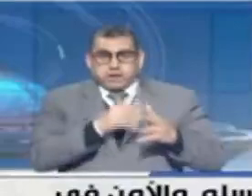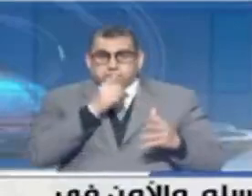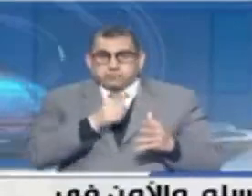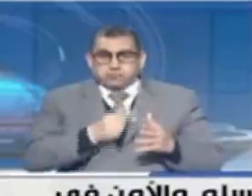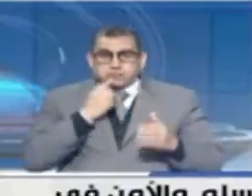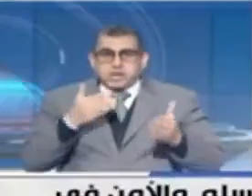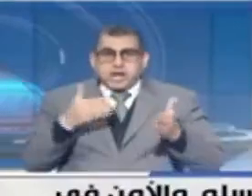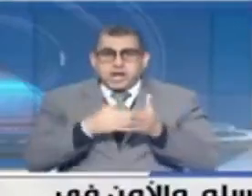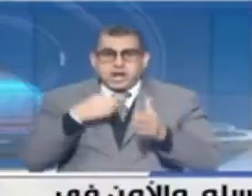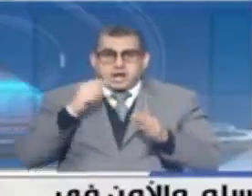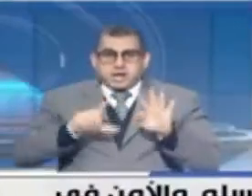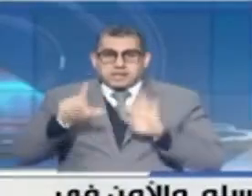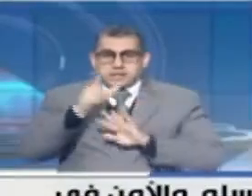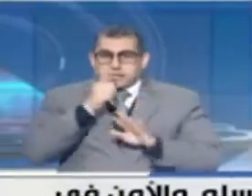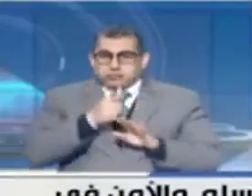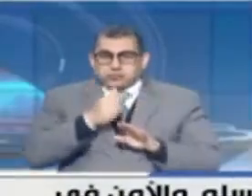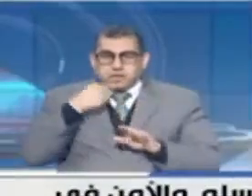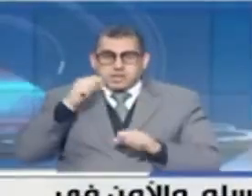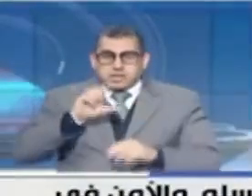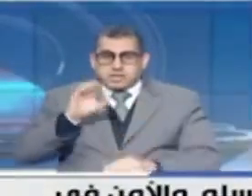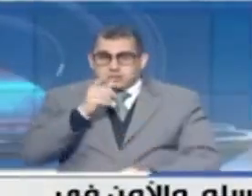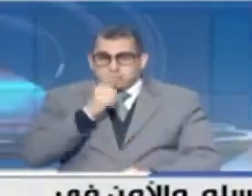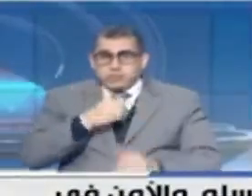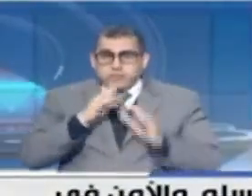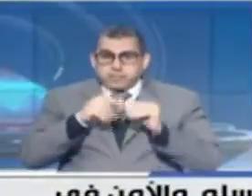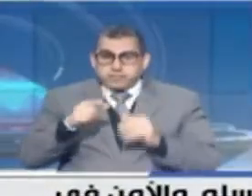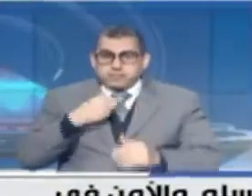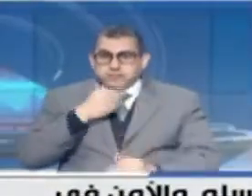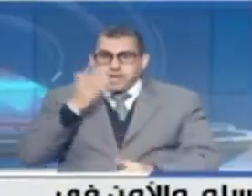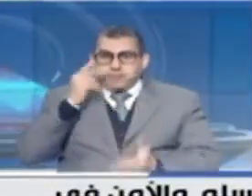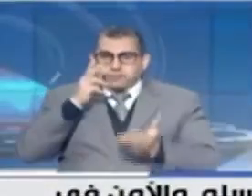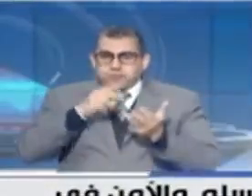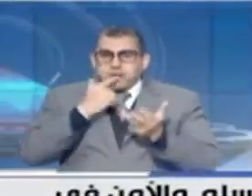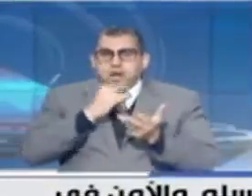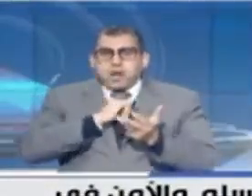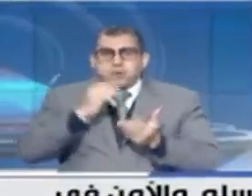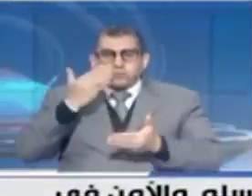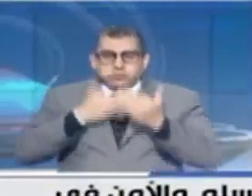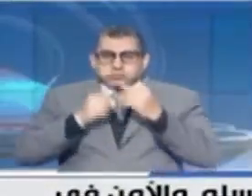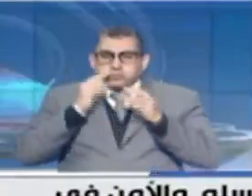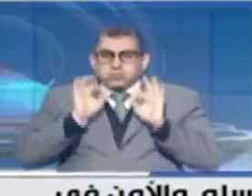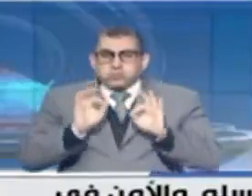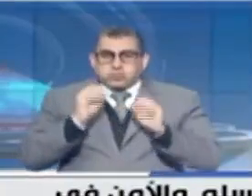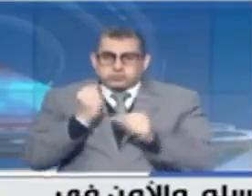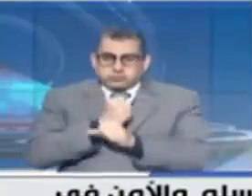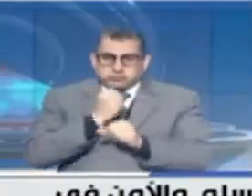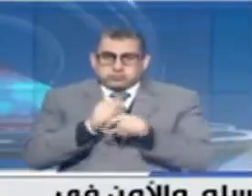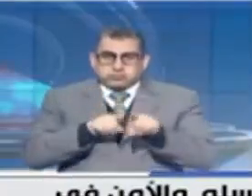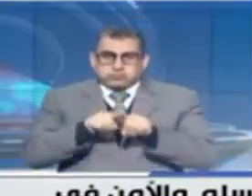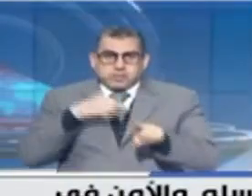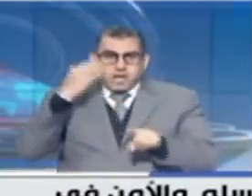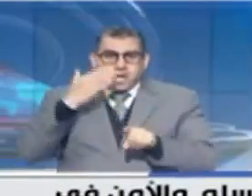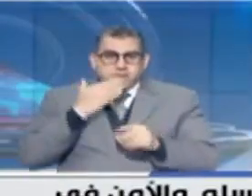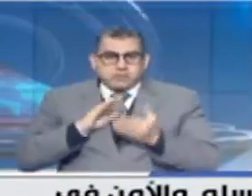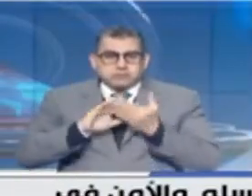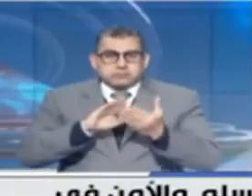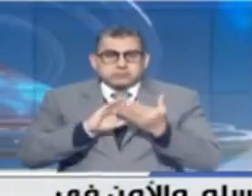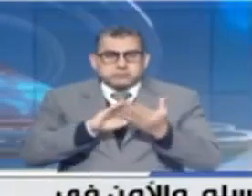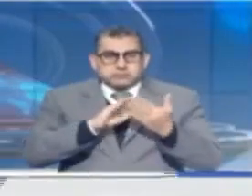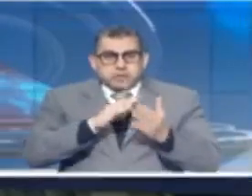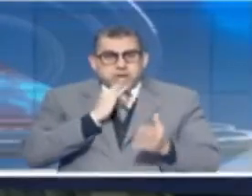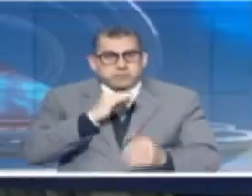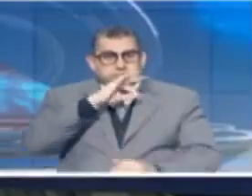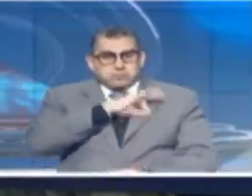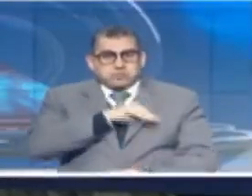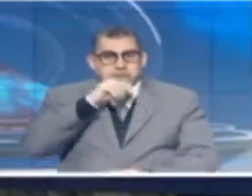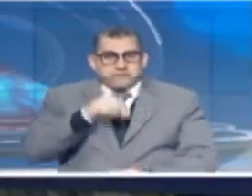واختتم الرئيس السيسي كلمته بالتأكيد أن مصر كعهدها لن تدخر جهدا نحو العمل مع أشقائها الأفارقة بما يسهم